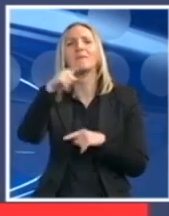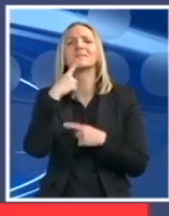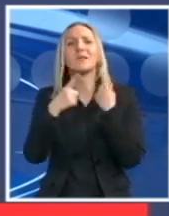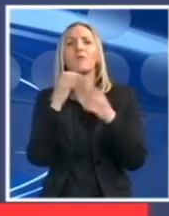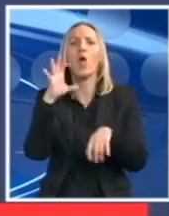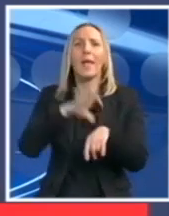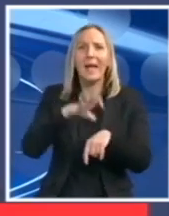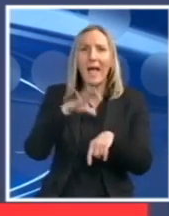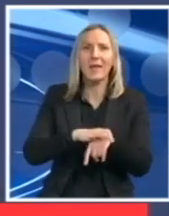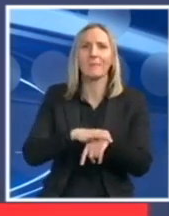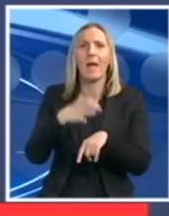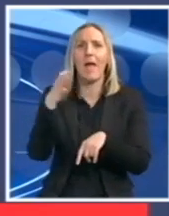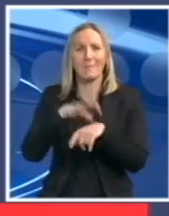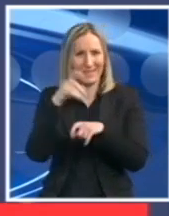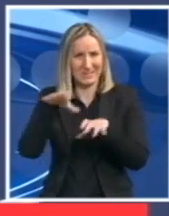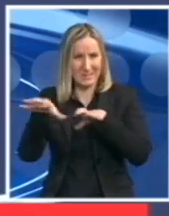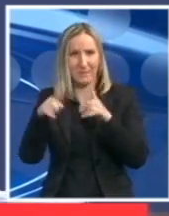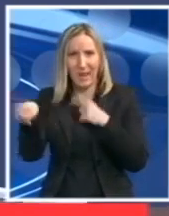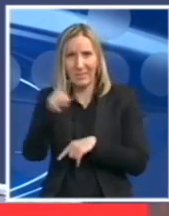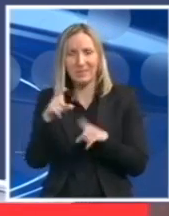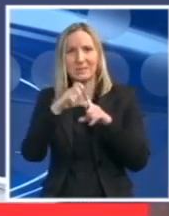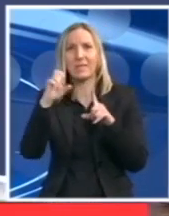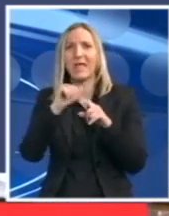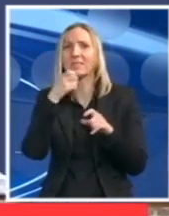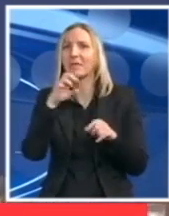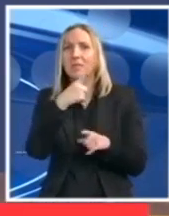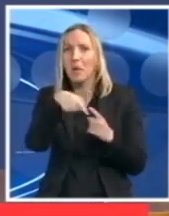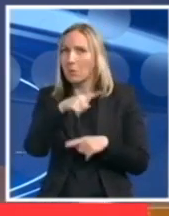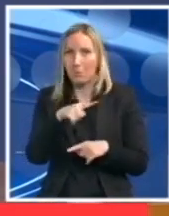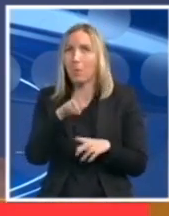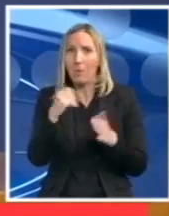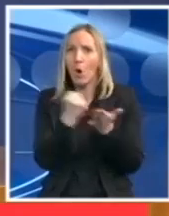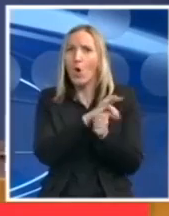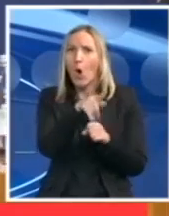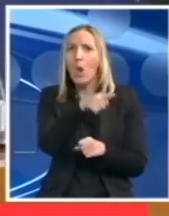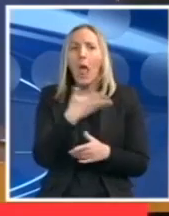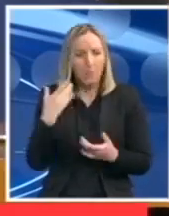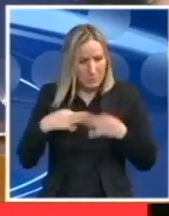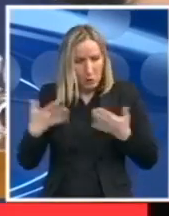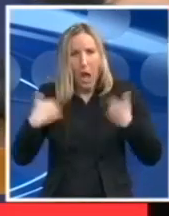odnosno medicinskom osoblju u Dedinju koji nisu imali nikakve simptome i pretpostavljam da ima još takvih slučajeva.